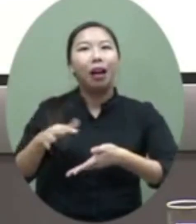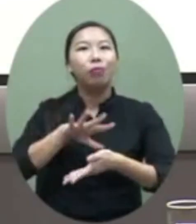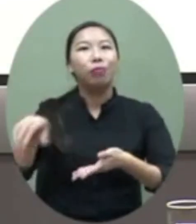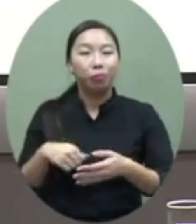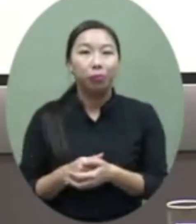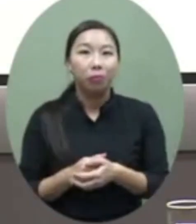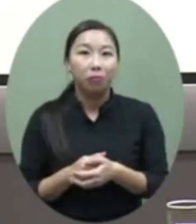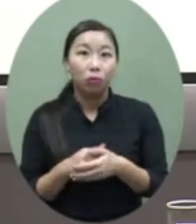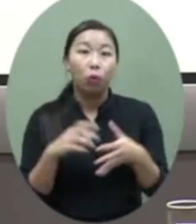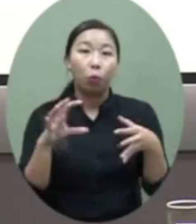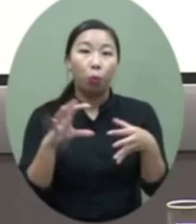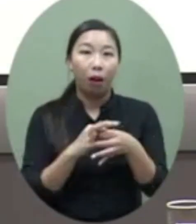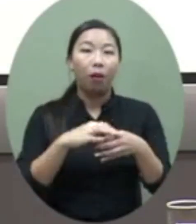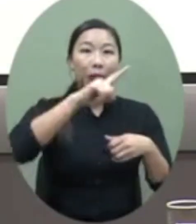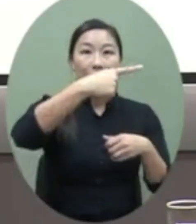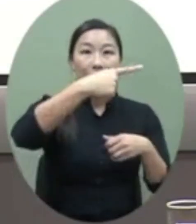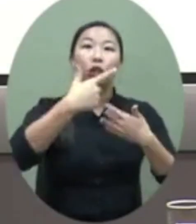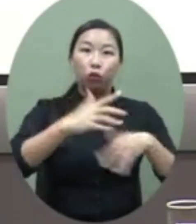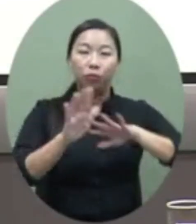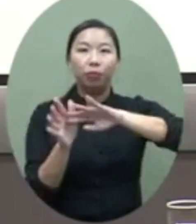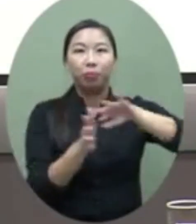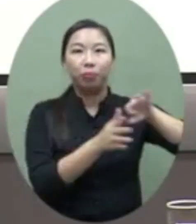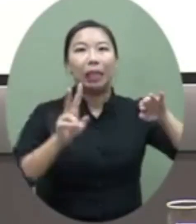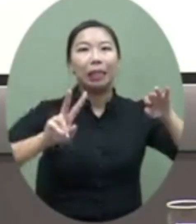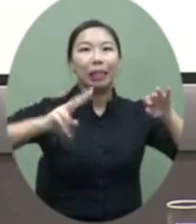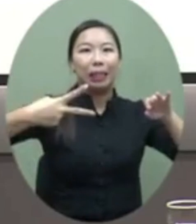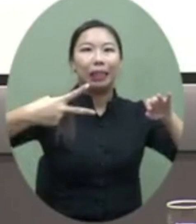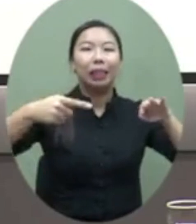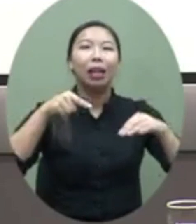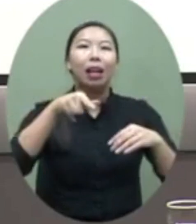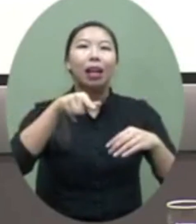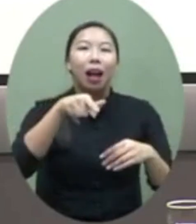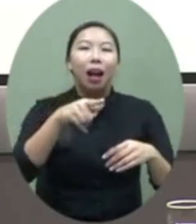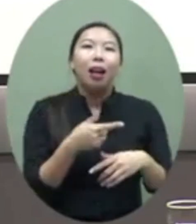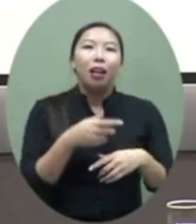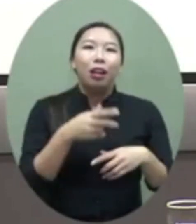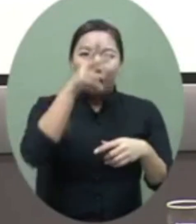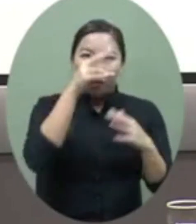有關呢個第二輪嘅非公屋、非綜援嘅低收入住户一次過生活津貼。